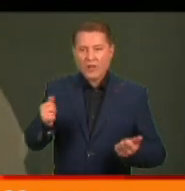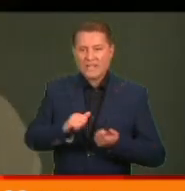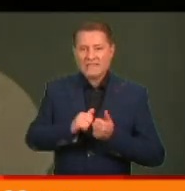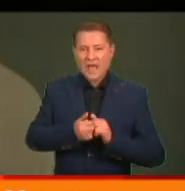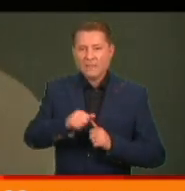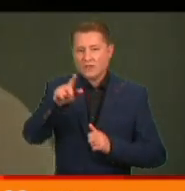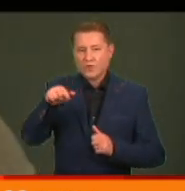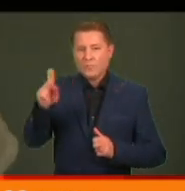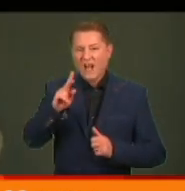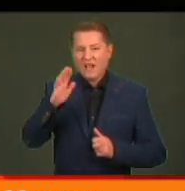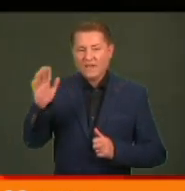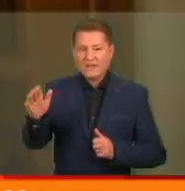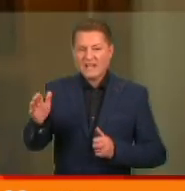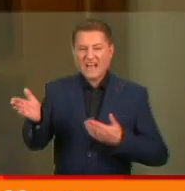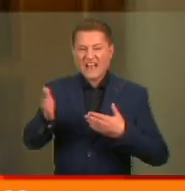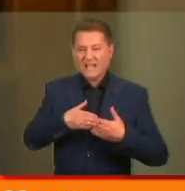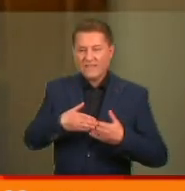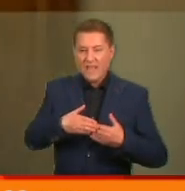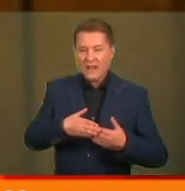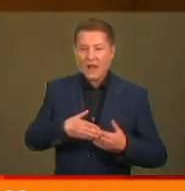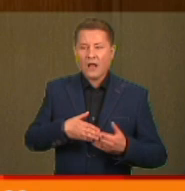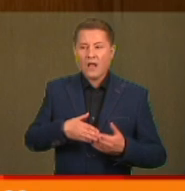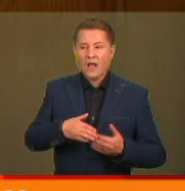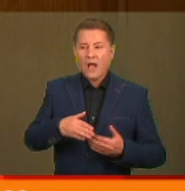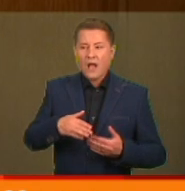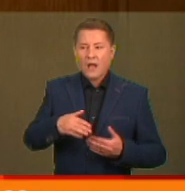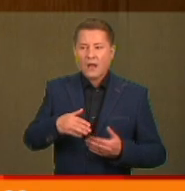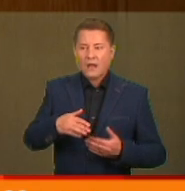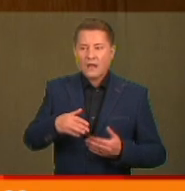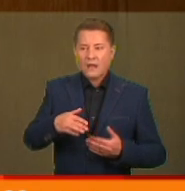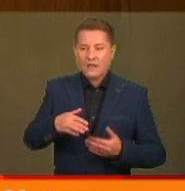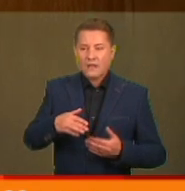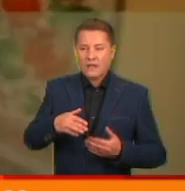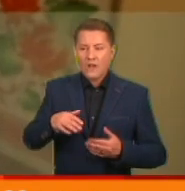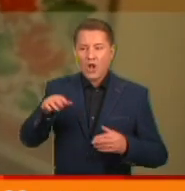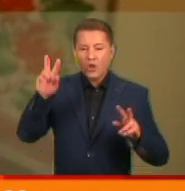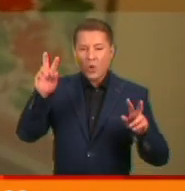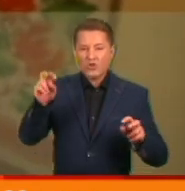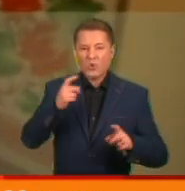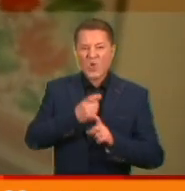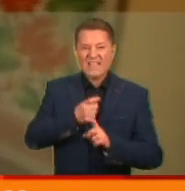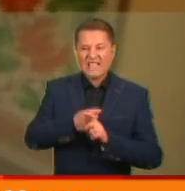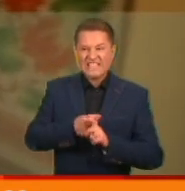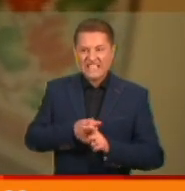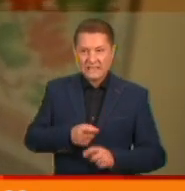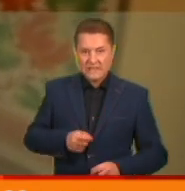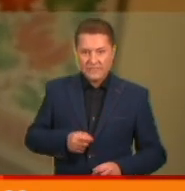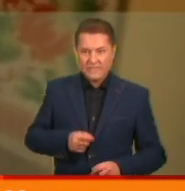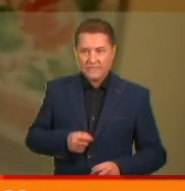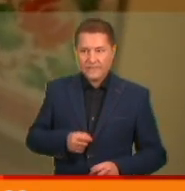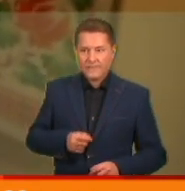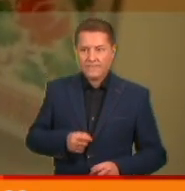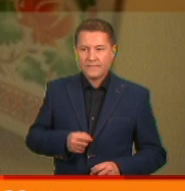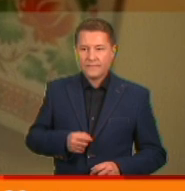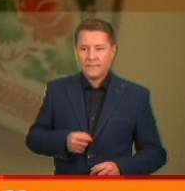номера квартири на дверях офіцера головного управління розвідки – кодовий лозунг нацистів. Я вас туди тепер не пущу. Мене от